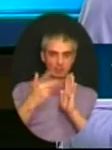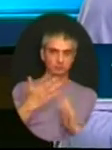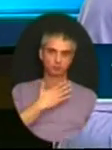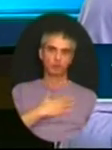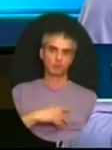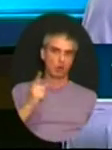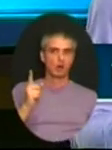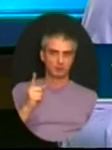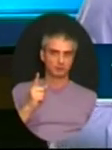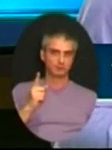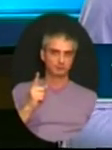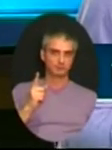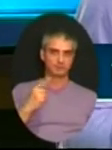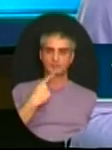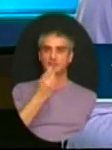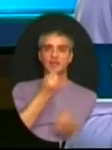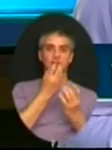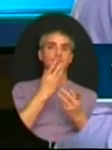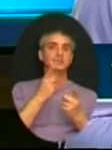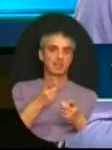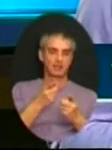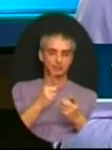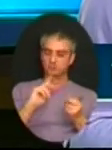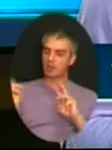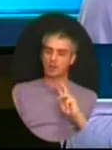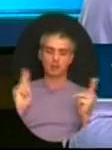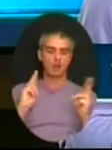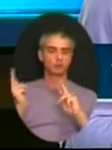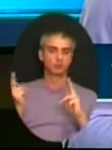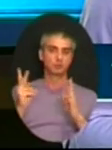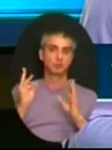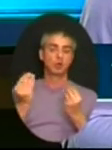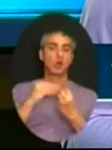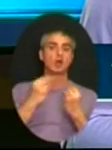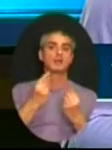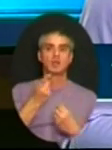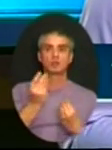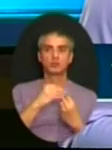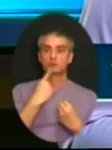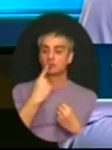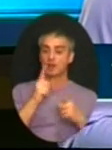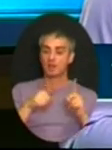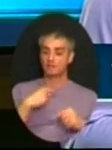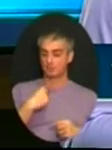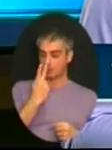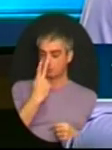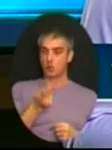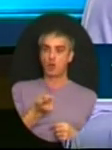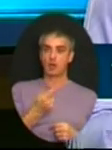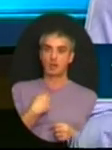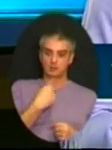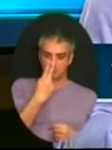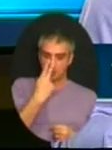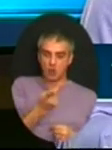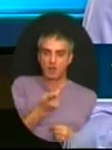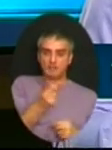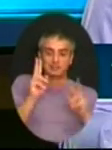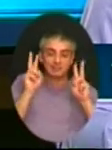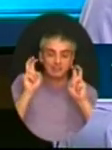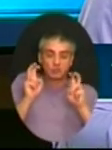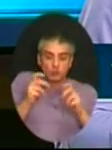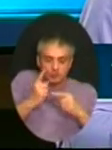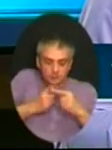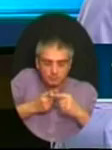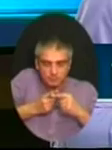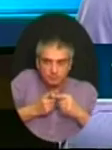שרוצים להעביר מסרים אחד לשני. עוד דבר נוסף שהוא אומר, לפעמים אני רואה שם, אני רואה את הציטוטים